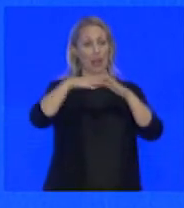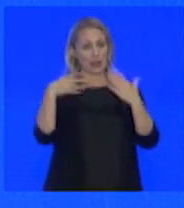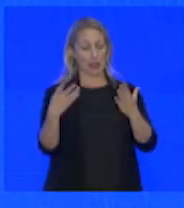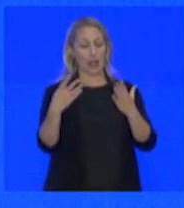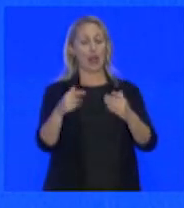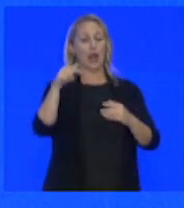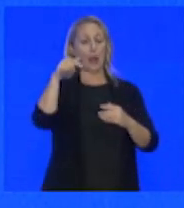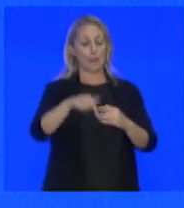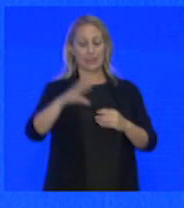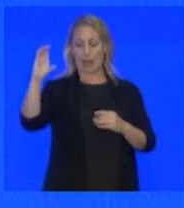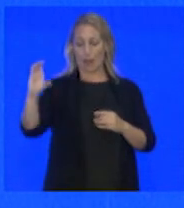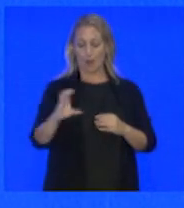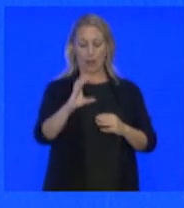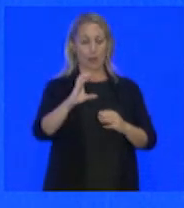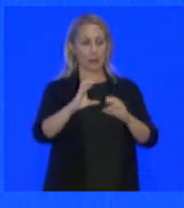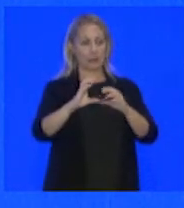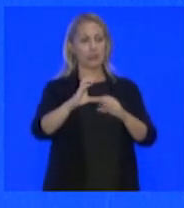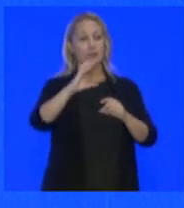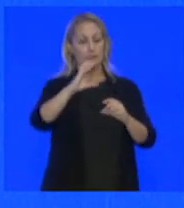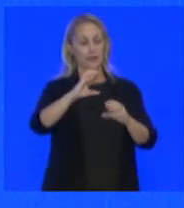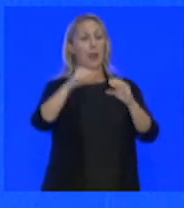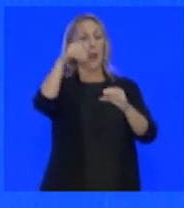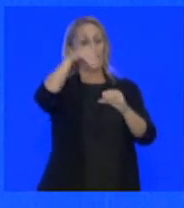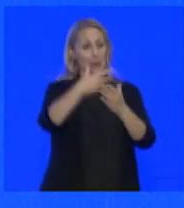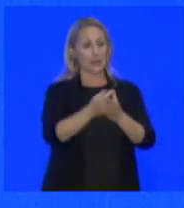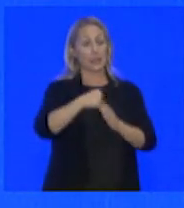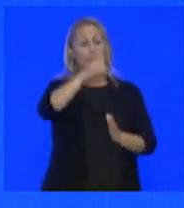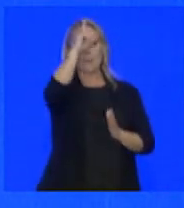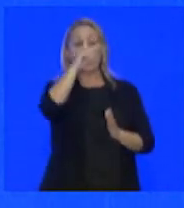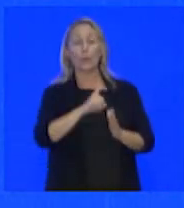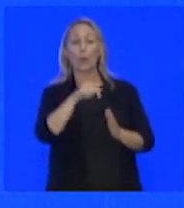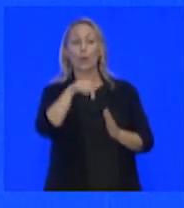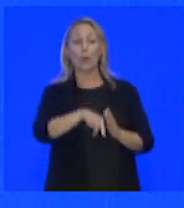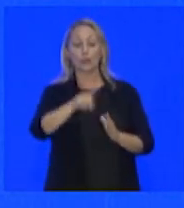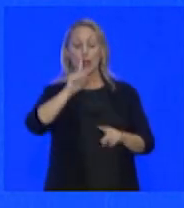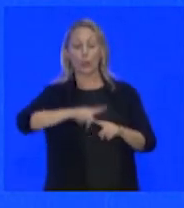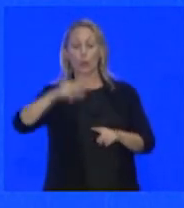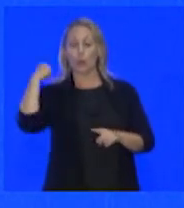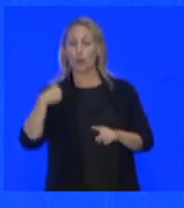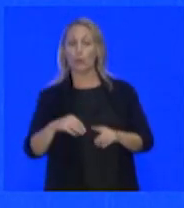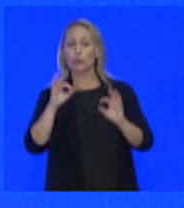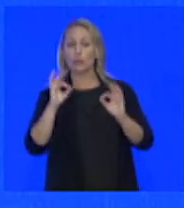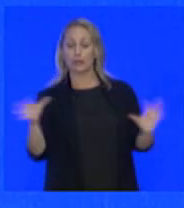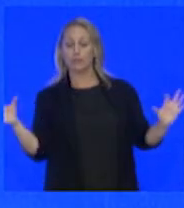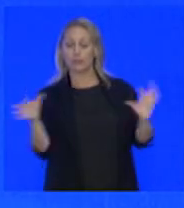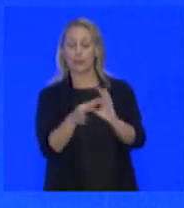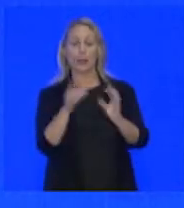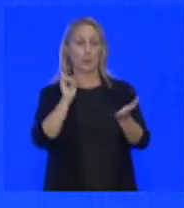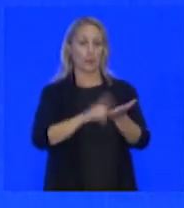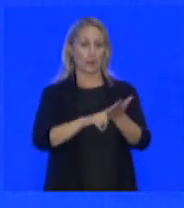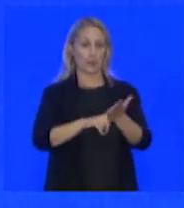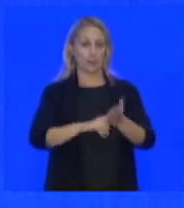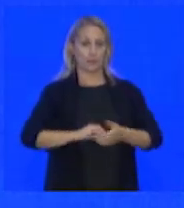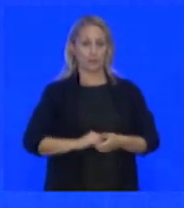επενδύσεων αυτών με τις υποχρεώσεις του έναντι του ελληνικού δημοσίου και το clawback.